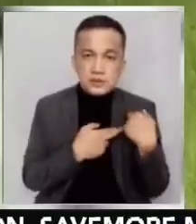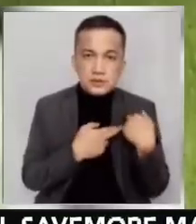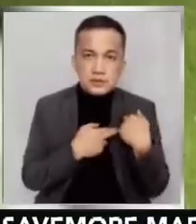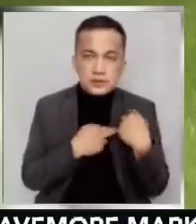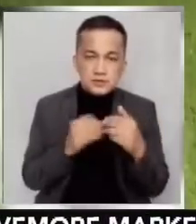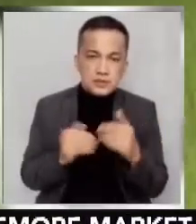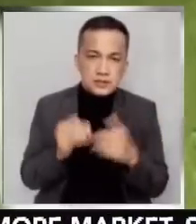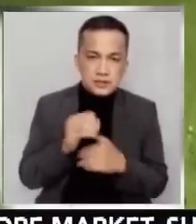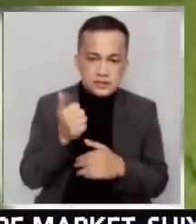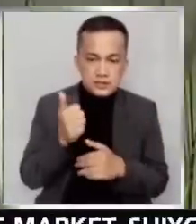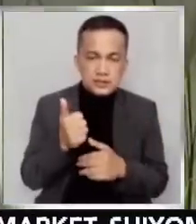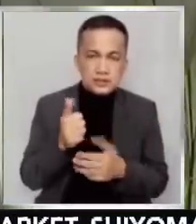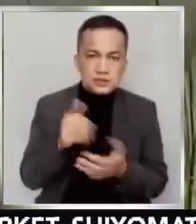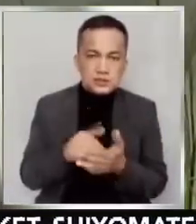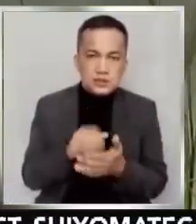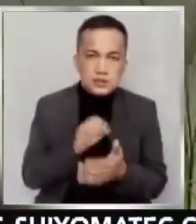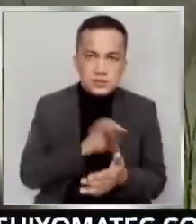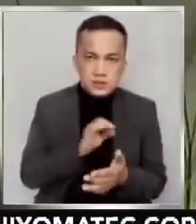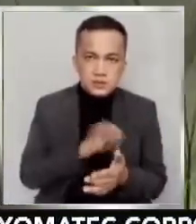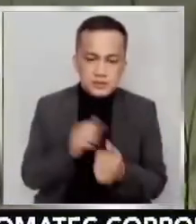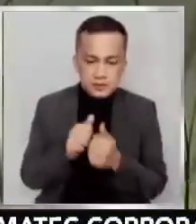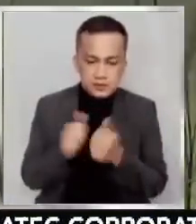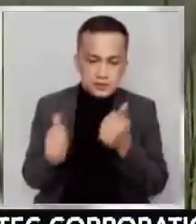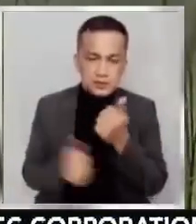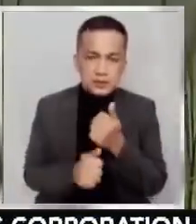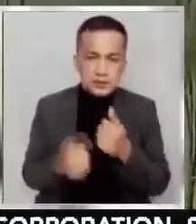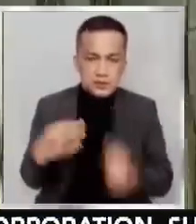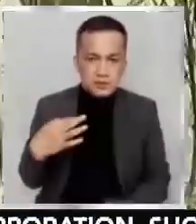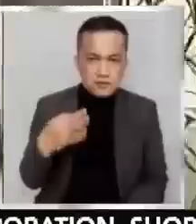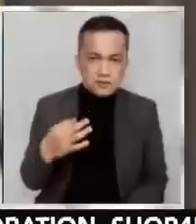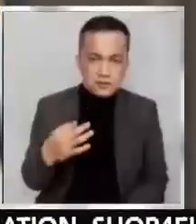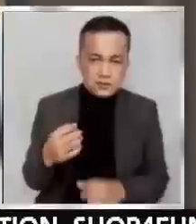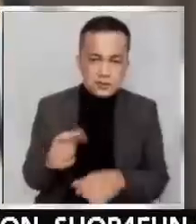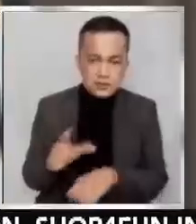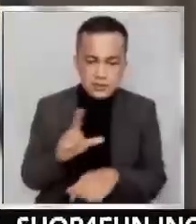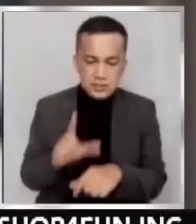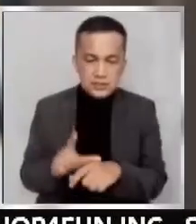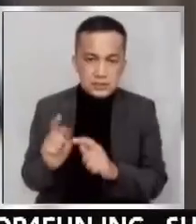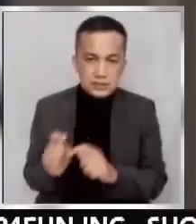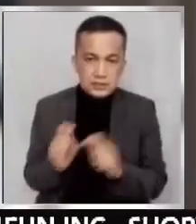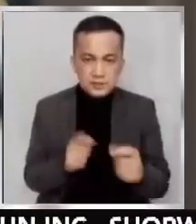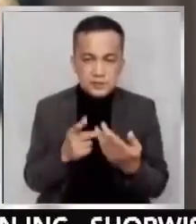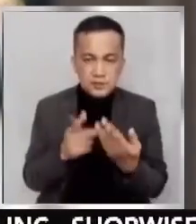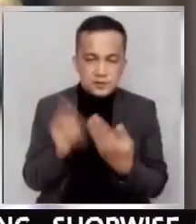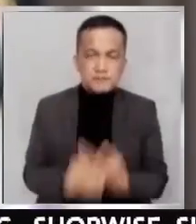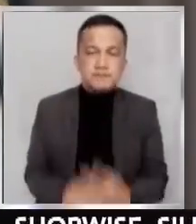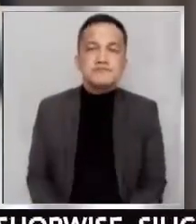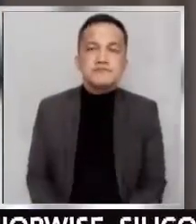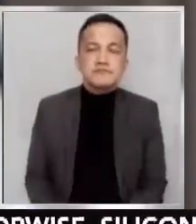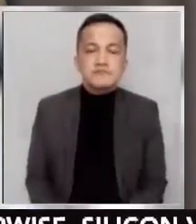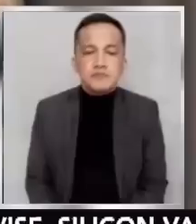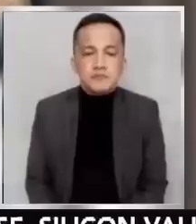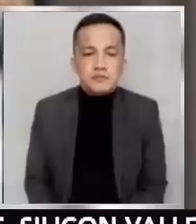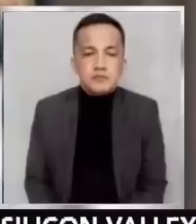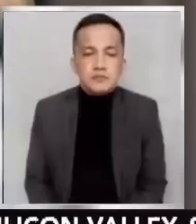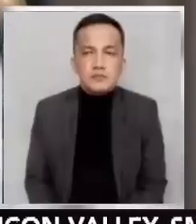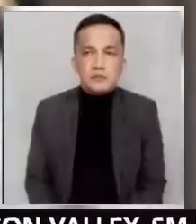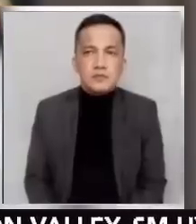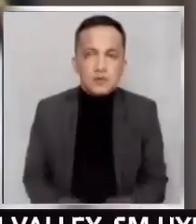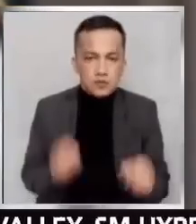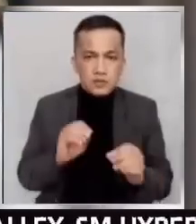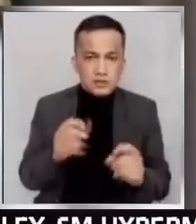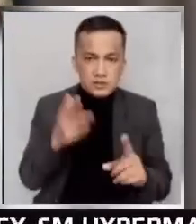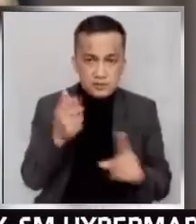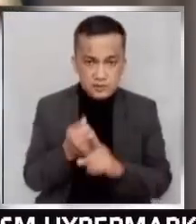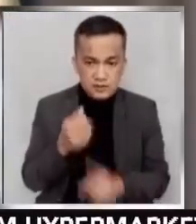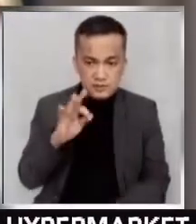10,000 benepisyaryo sa ilalim ng Voluntary Land Transfer Program. Wala pong impacto sa fiscal